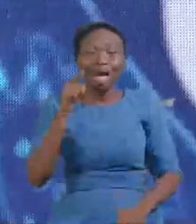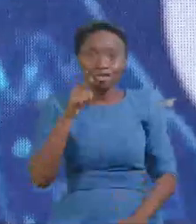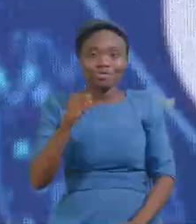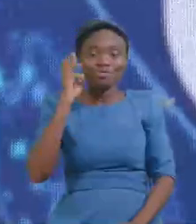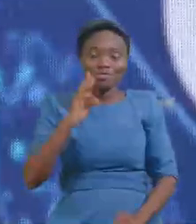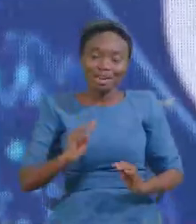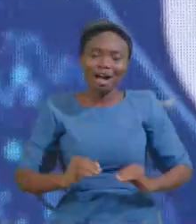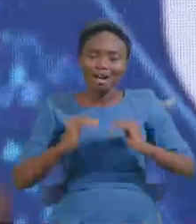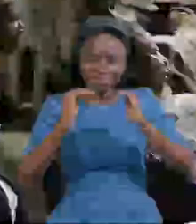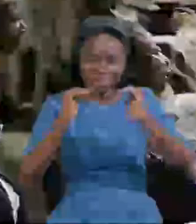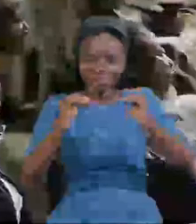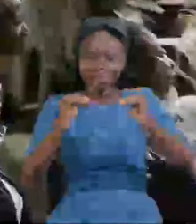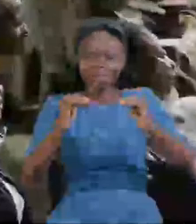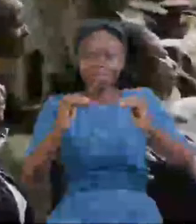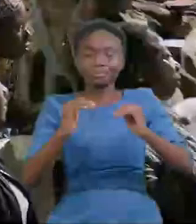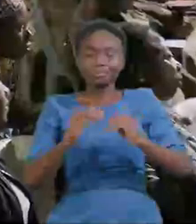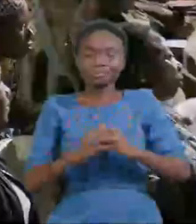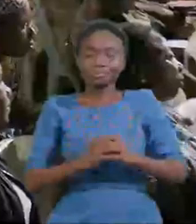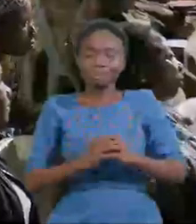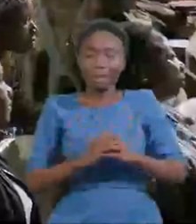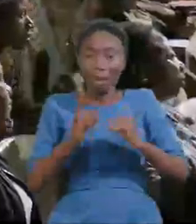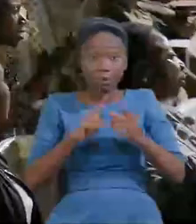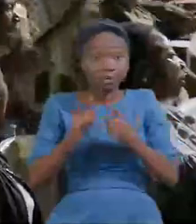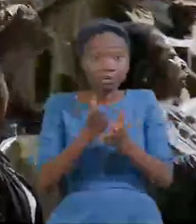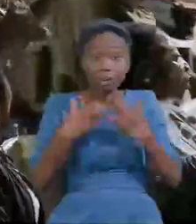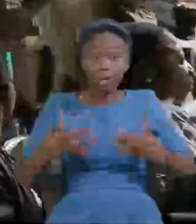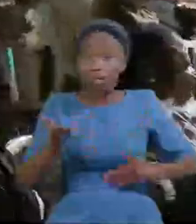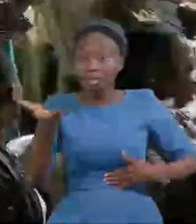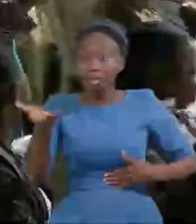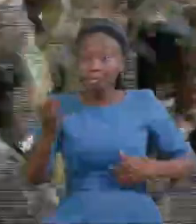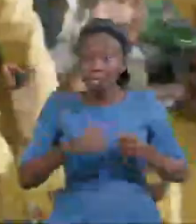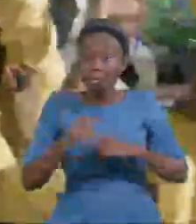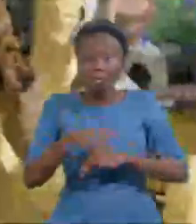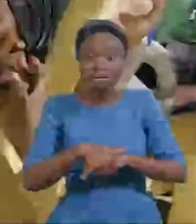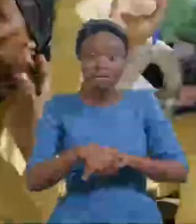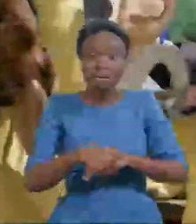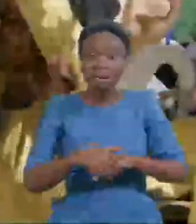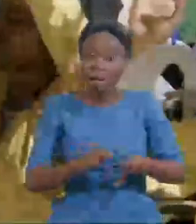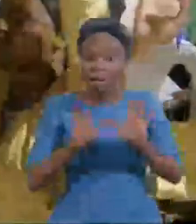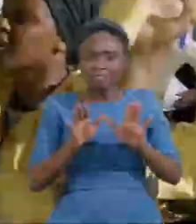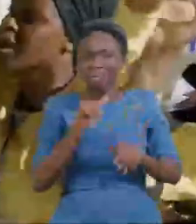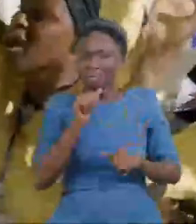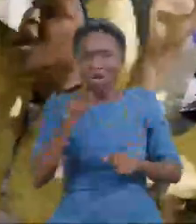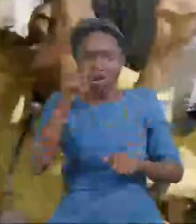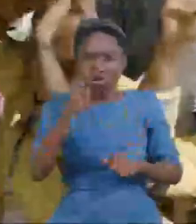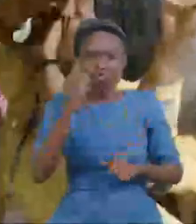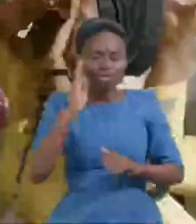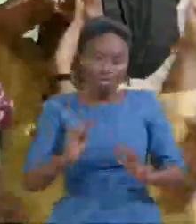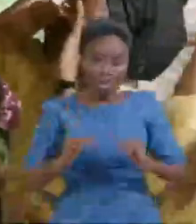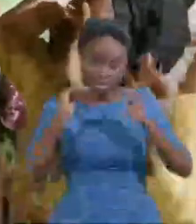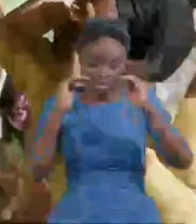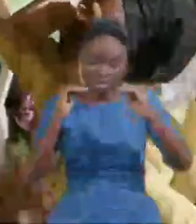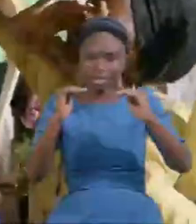Dieu dit maintenant, ne craignez point. Tu vas avancer. Je parle à quelqu'un là-bas. Hein?